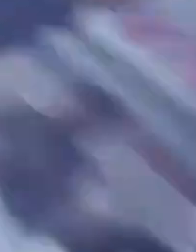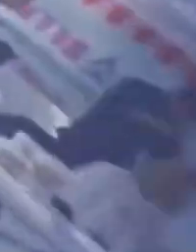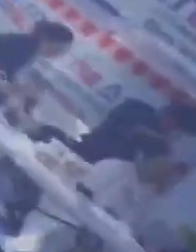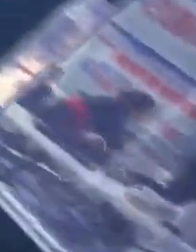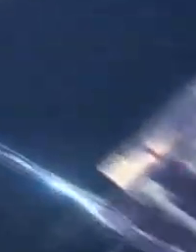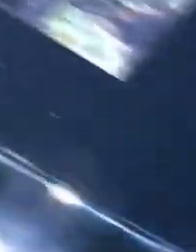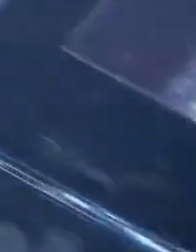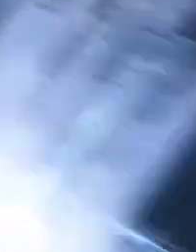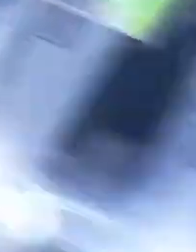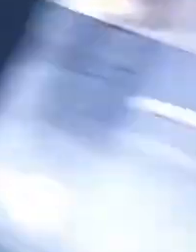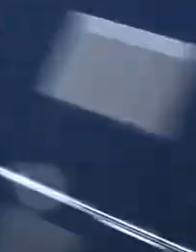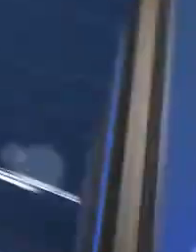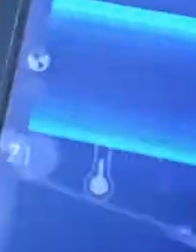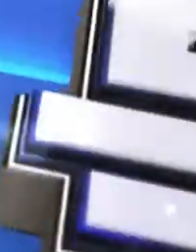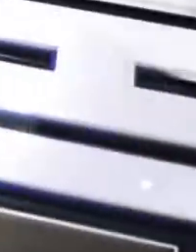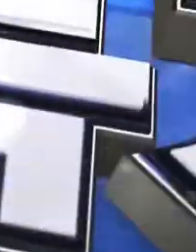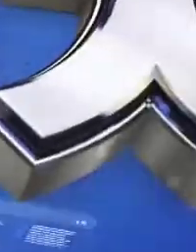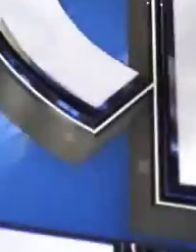으